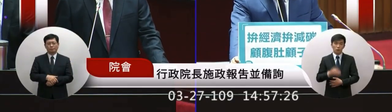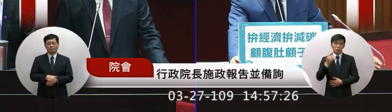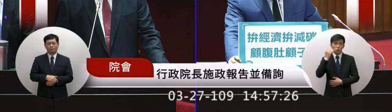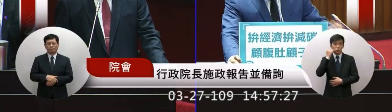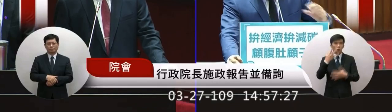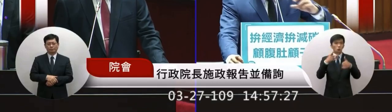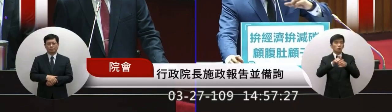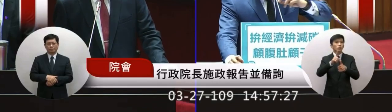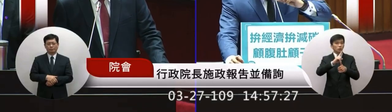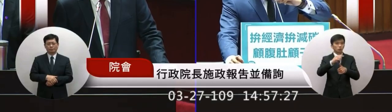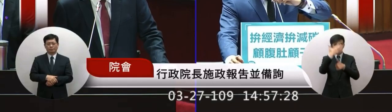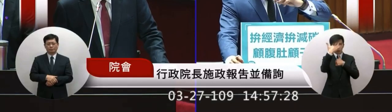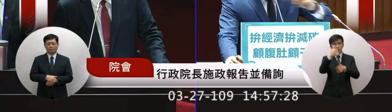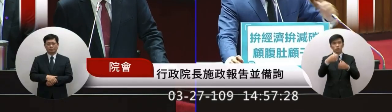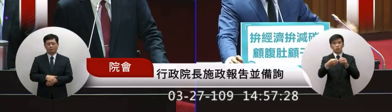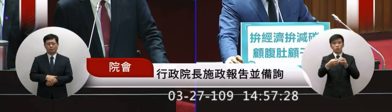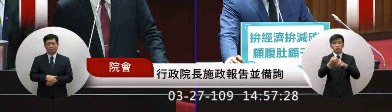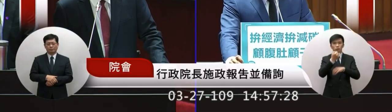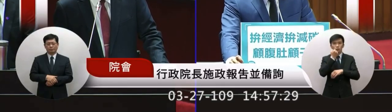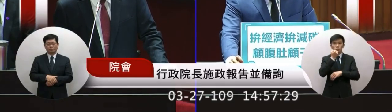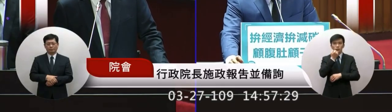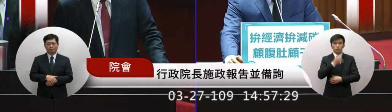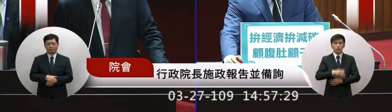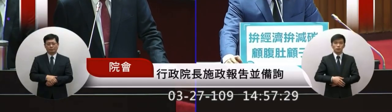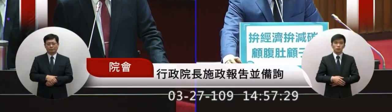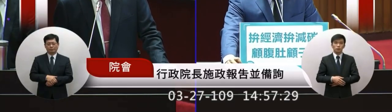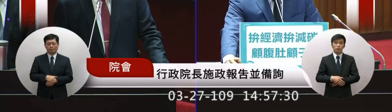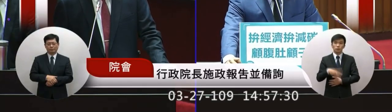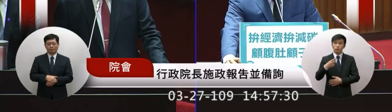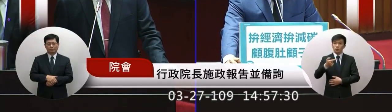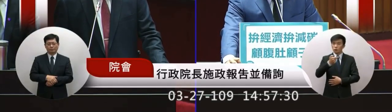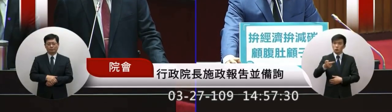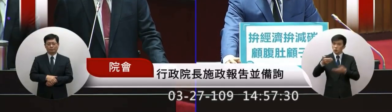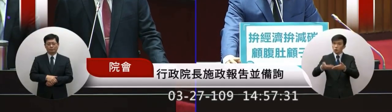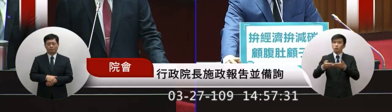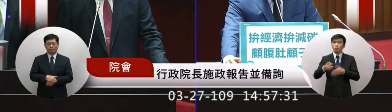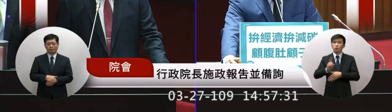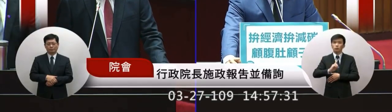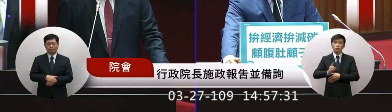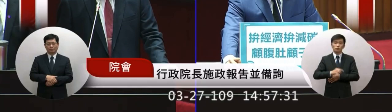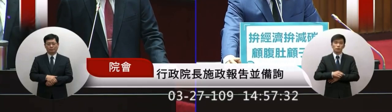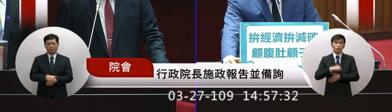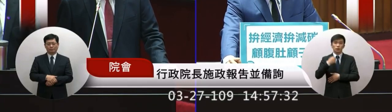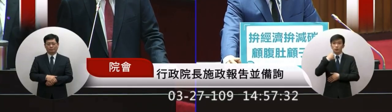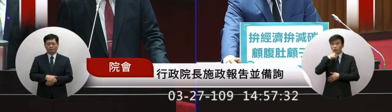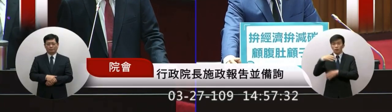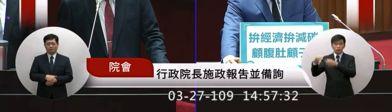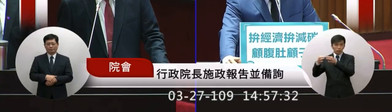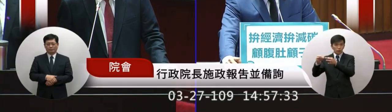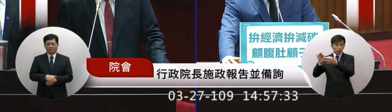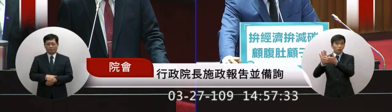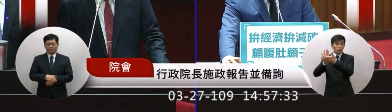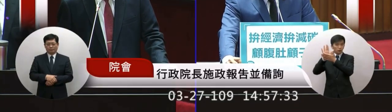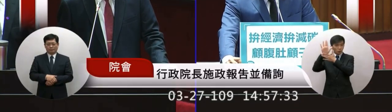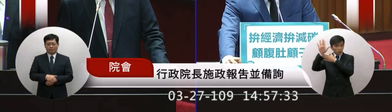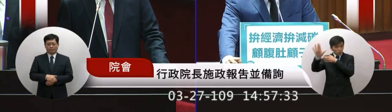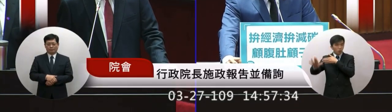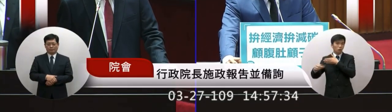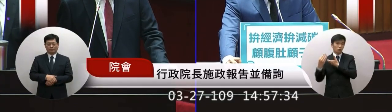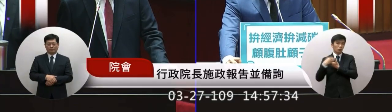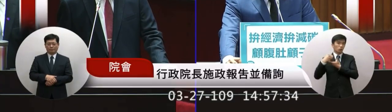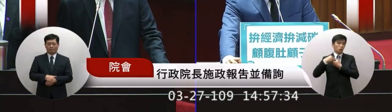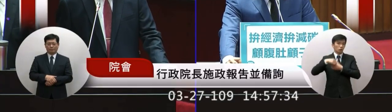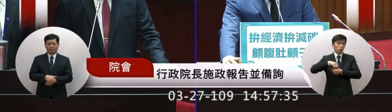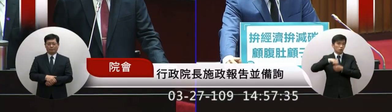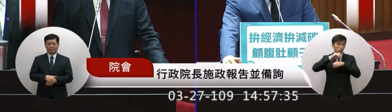题，拢会使找我讨论吼。好，啊，上重要的吼，即马台商回台，一定是之后会那个趋势会更多。但是我认